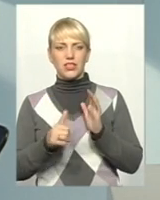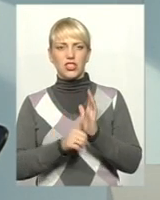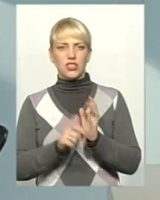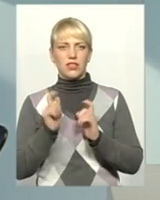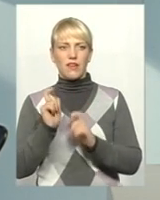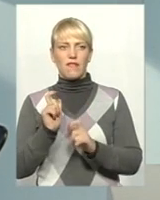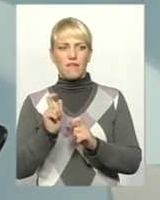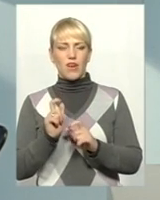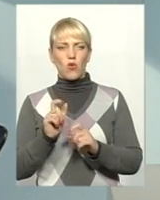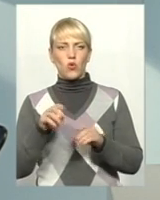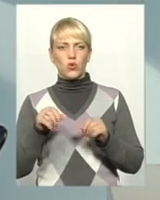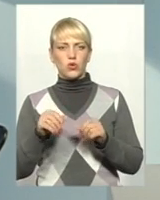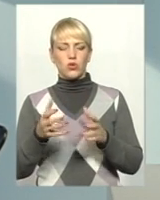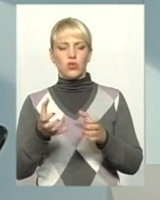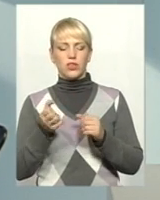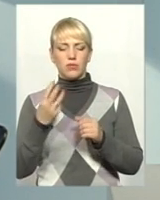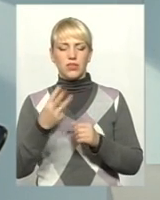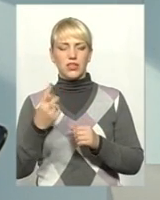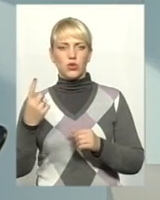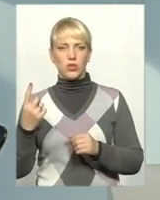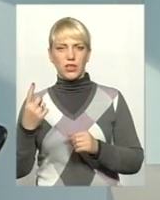ми отримали вже 31.